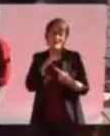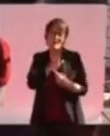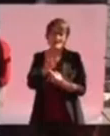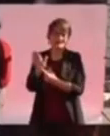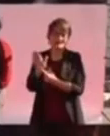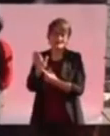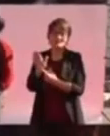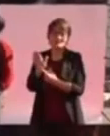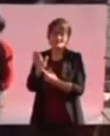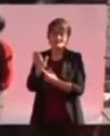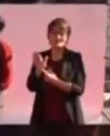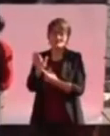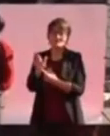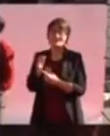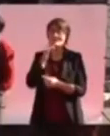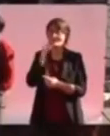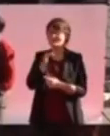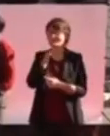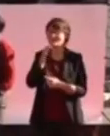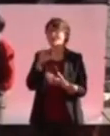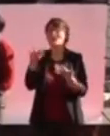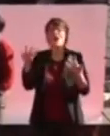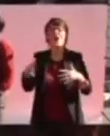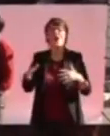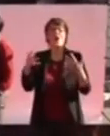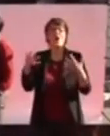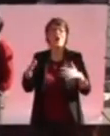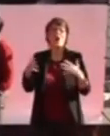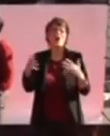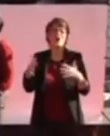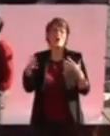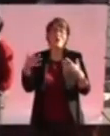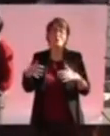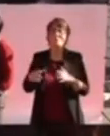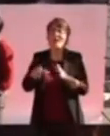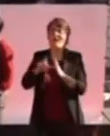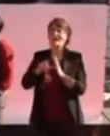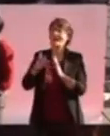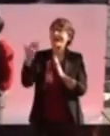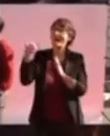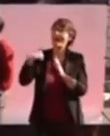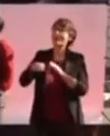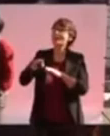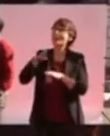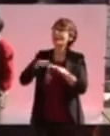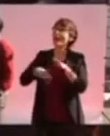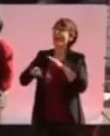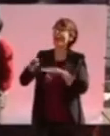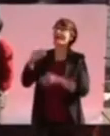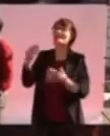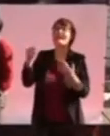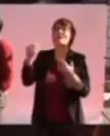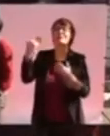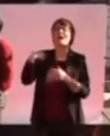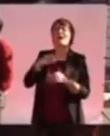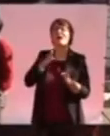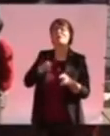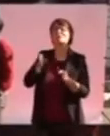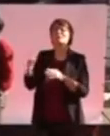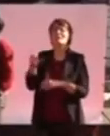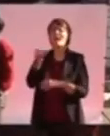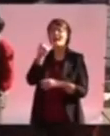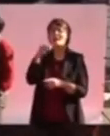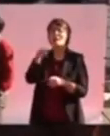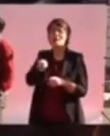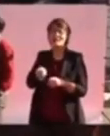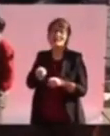non si può tornare indietro nel t nel tempo in tema di piccoli ospedali ad alto rischio di inappropriatezza